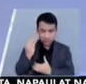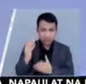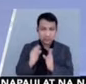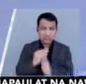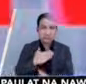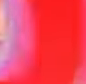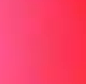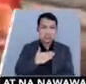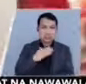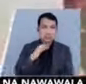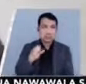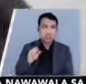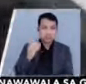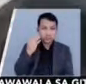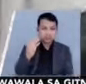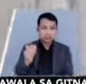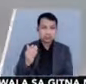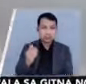eksklusibong tinutukan.